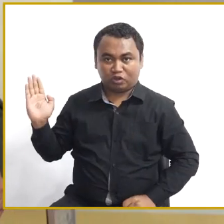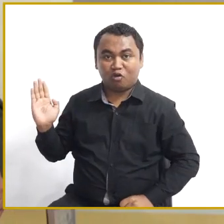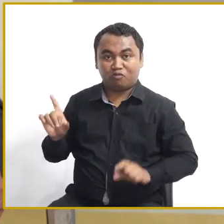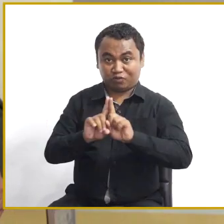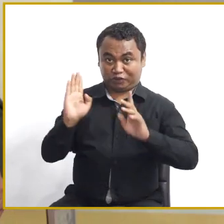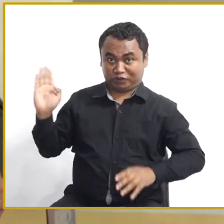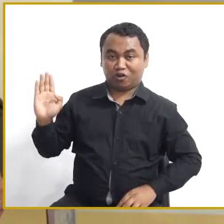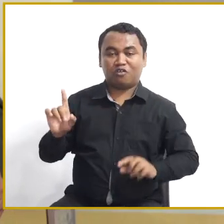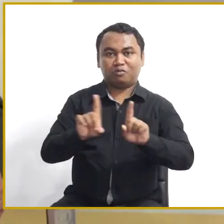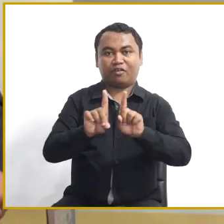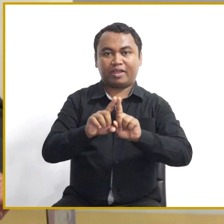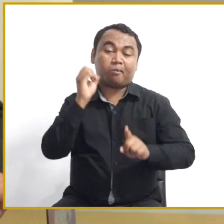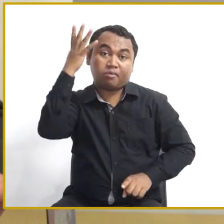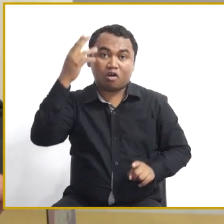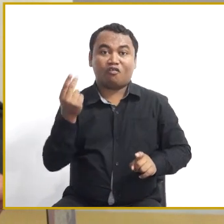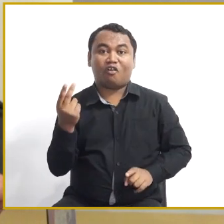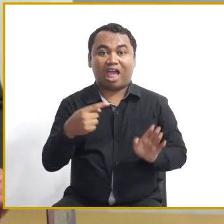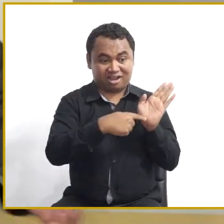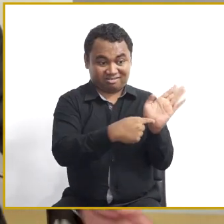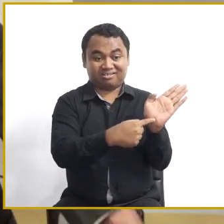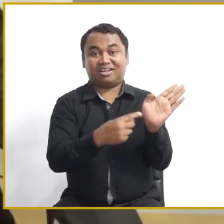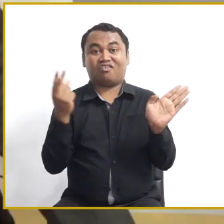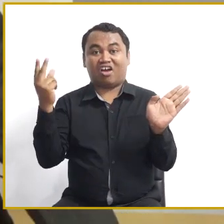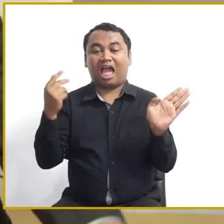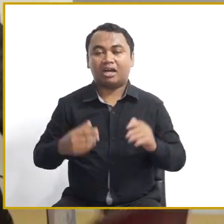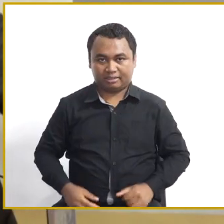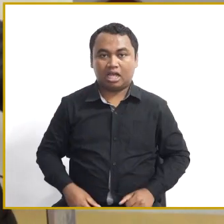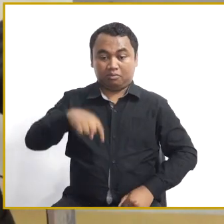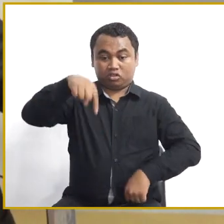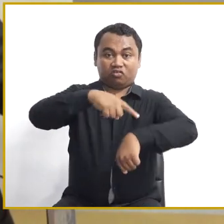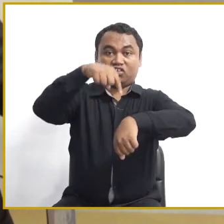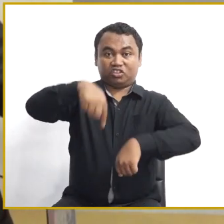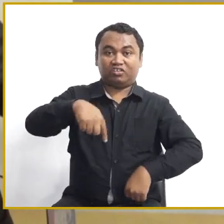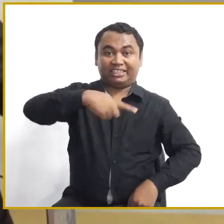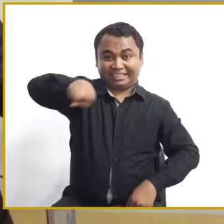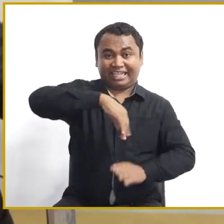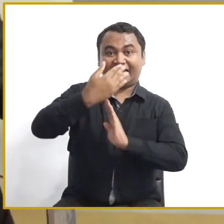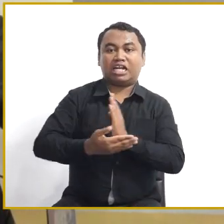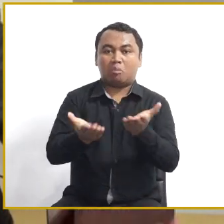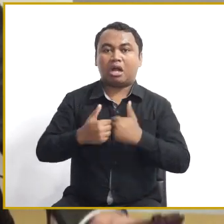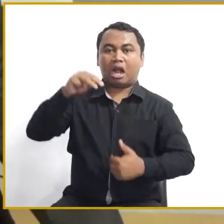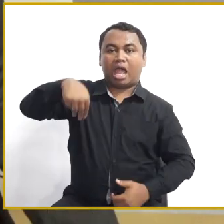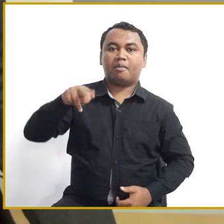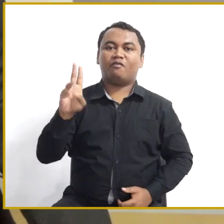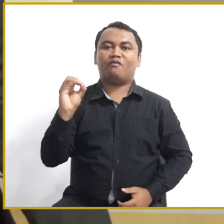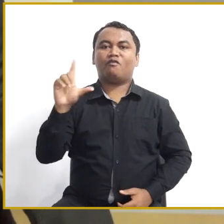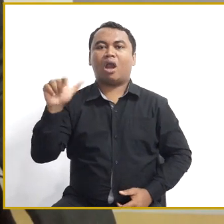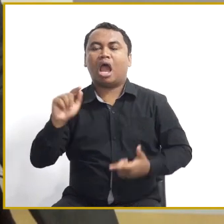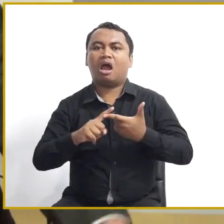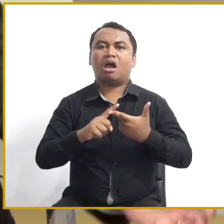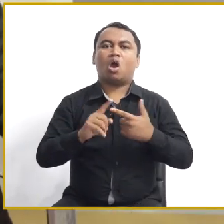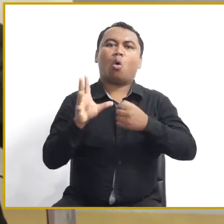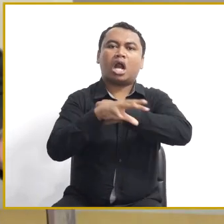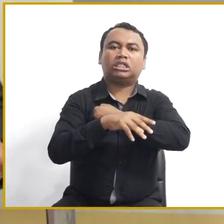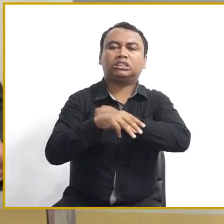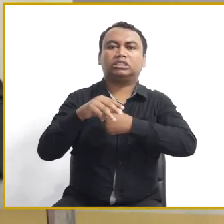tony amintsika miteny zao a, efa manana daholo tsika mvola, manantsika orange monnaie,